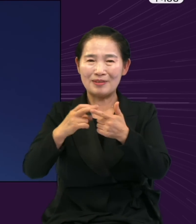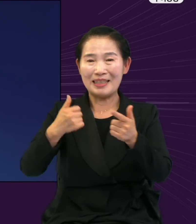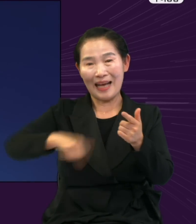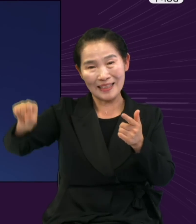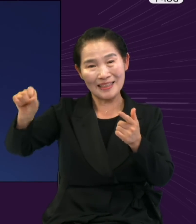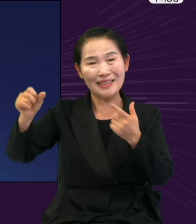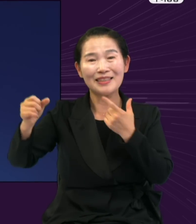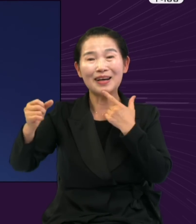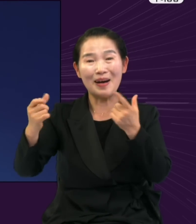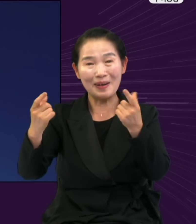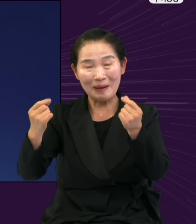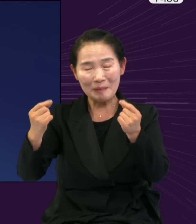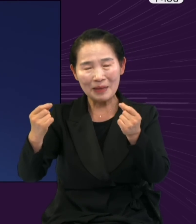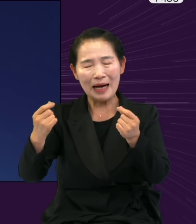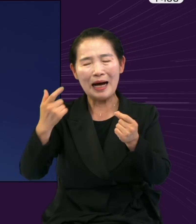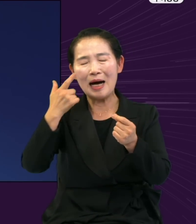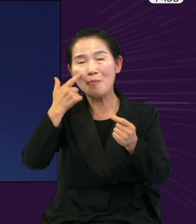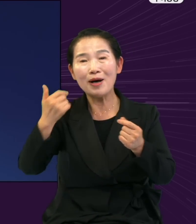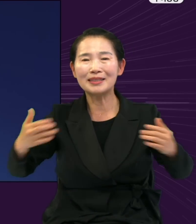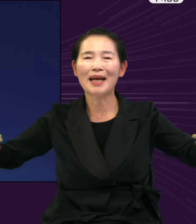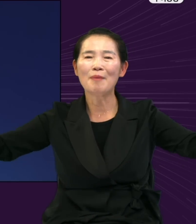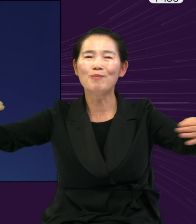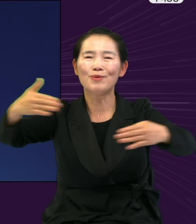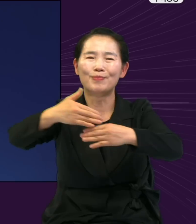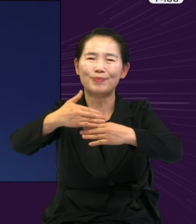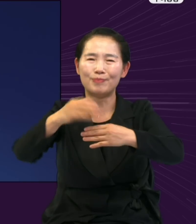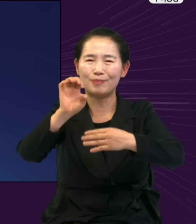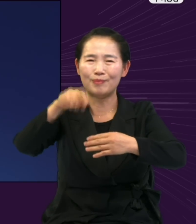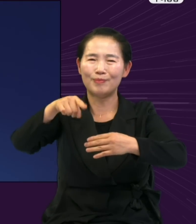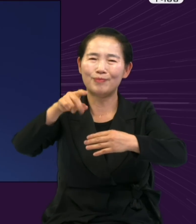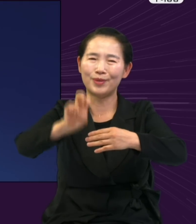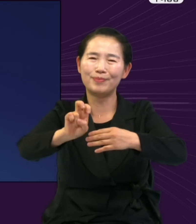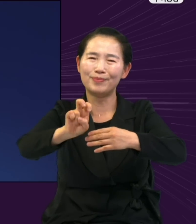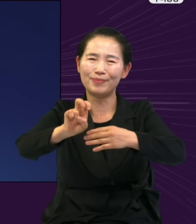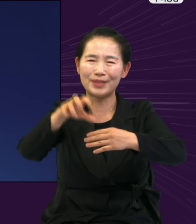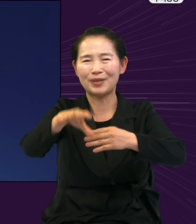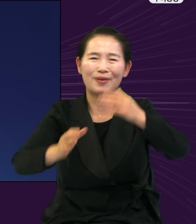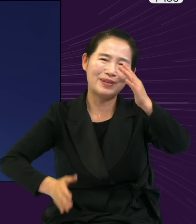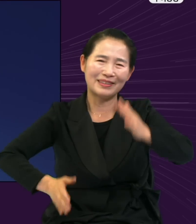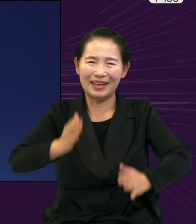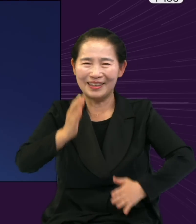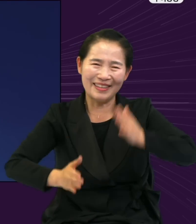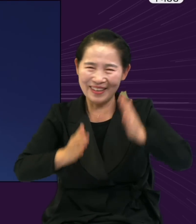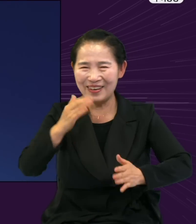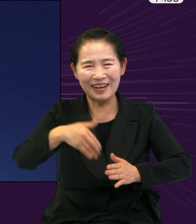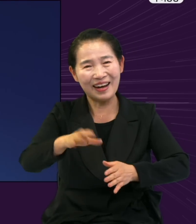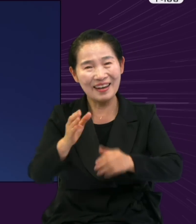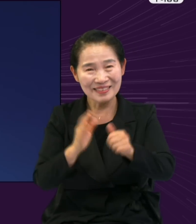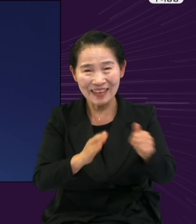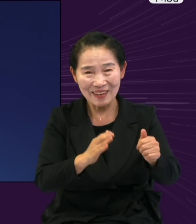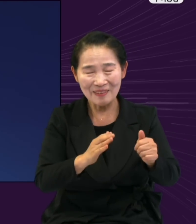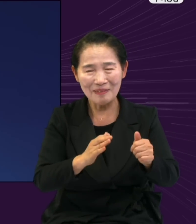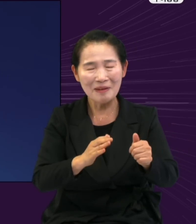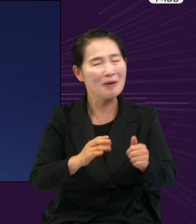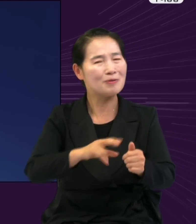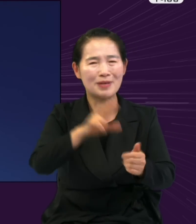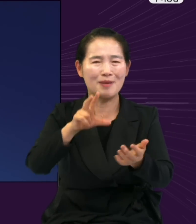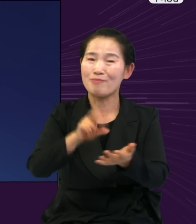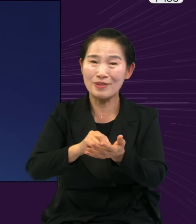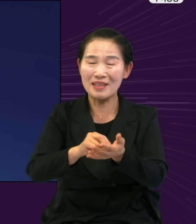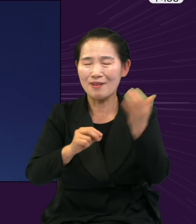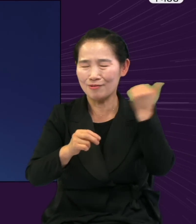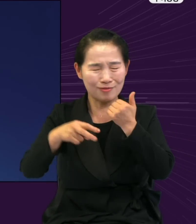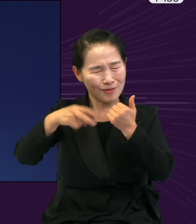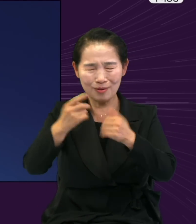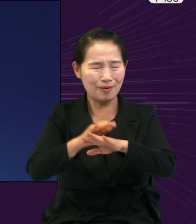크고 놀라우신 품으로 달려가십시오. 누구도 우리에게 주어진 이 문제를 해결해 줄 수가 없습니다.